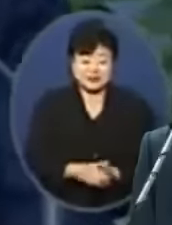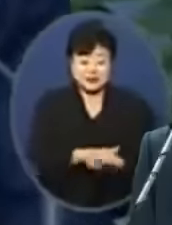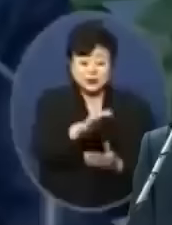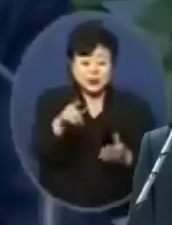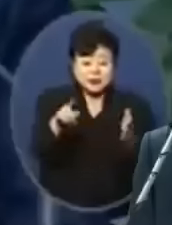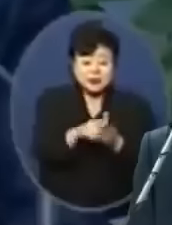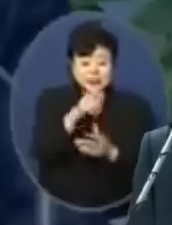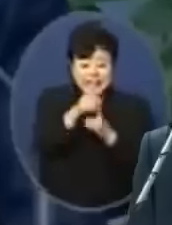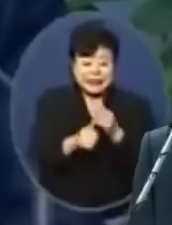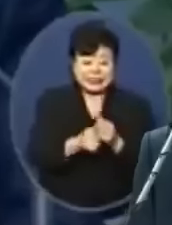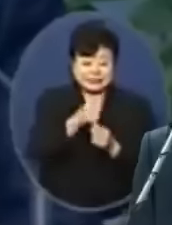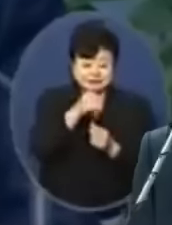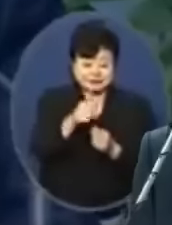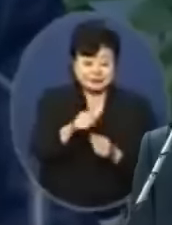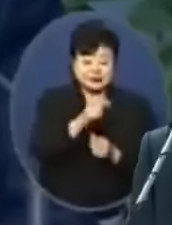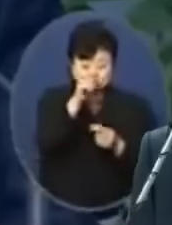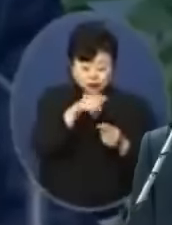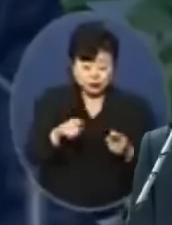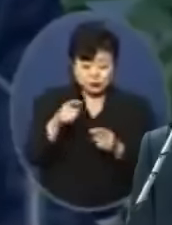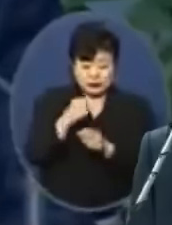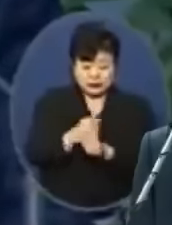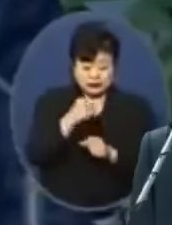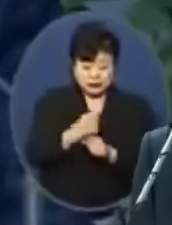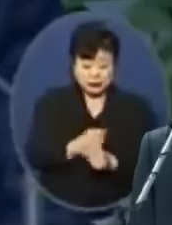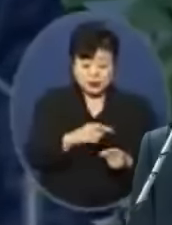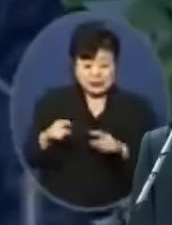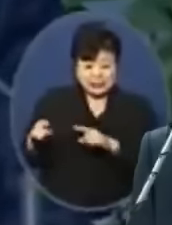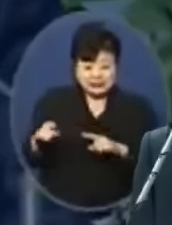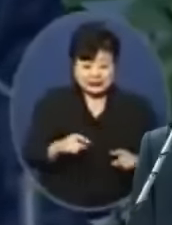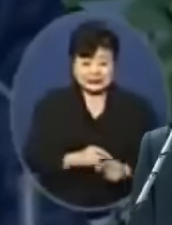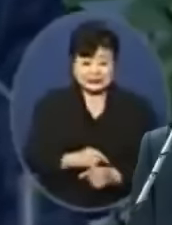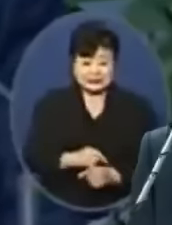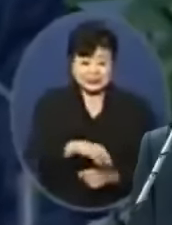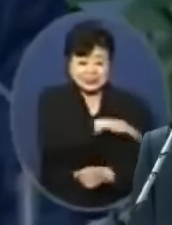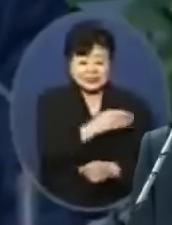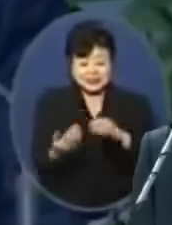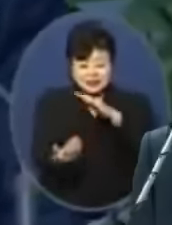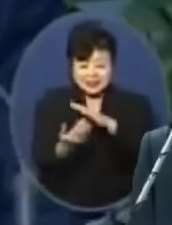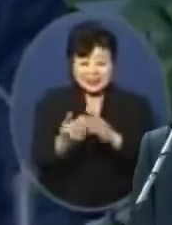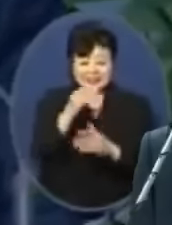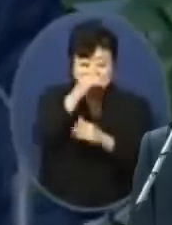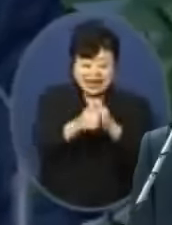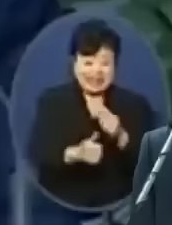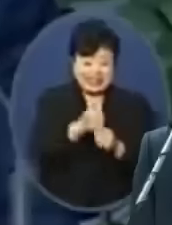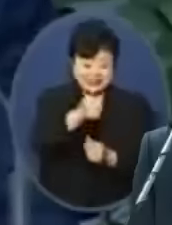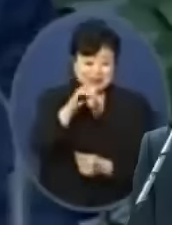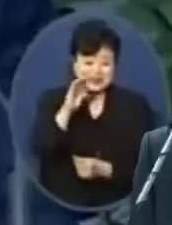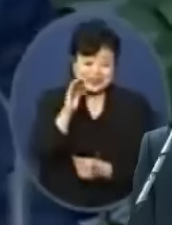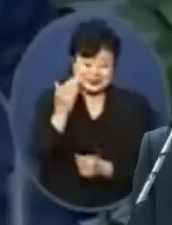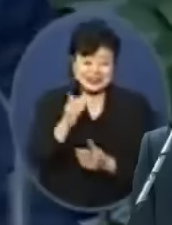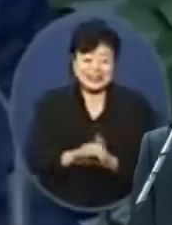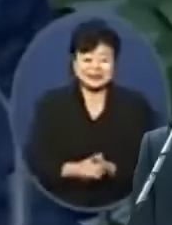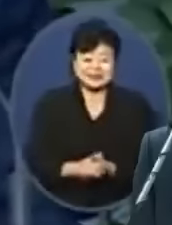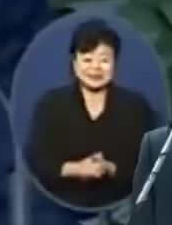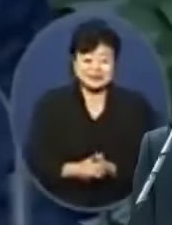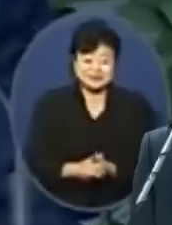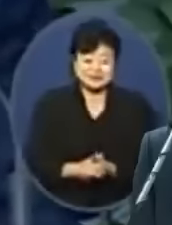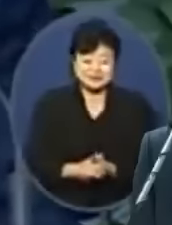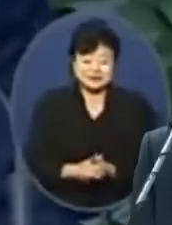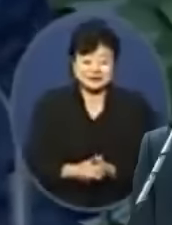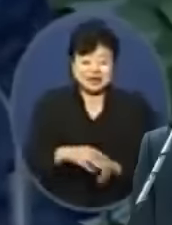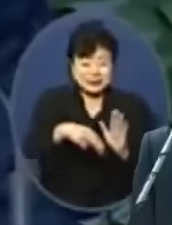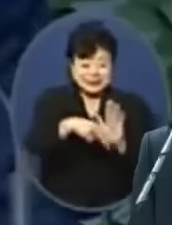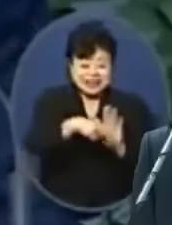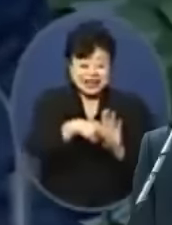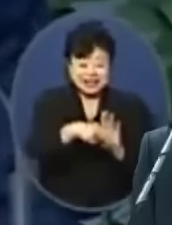우리가 믿는 하나님은 온 우주를 창조하시고 다스리는 전능하신 하나님이십니다.